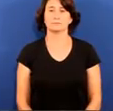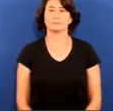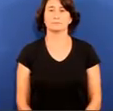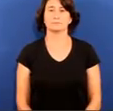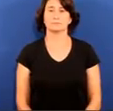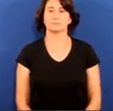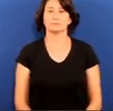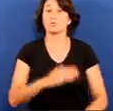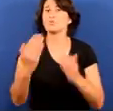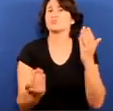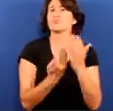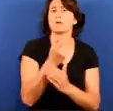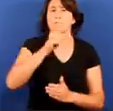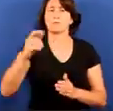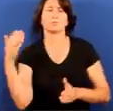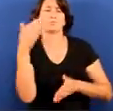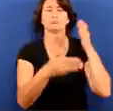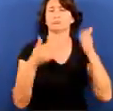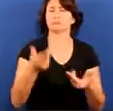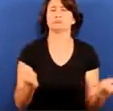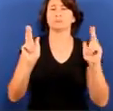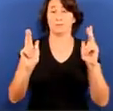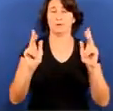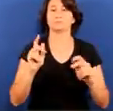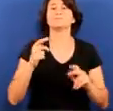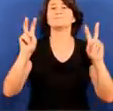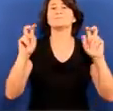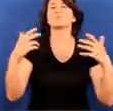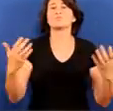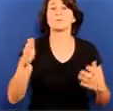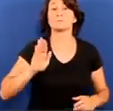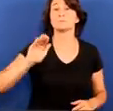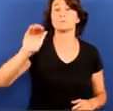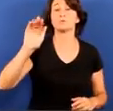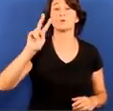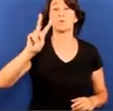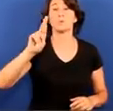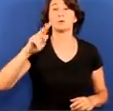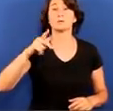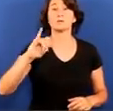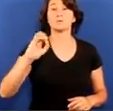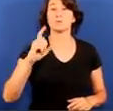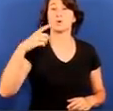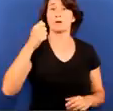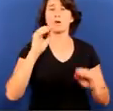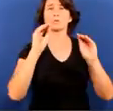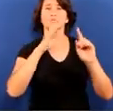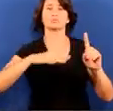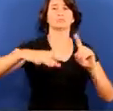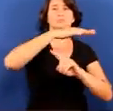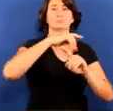Urkiolako ekosistemak eta pertsonen ongizatea jardunaldi irekia antolatu dute. Urkiolako Parke Naturalean egingo da jardunaldia